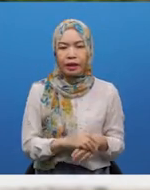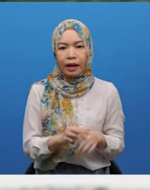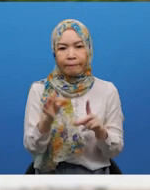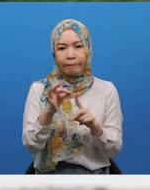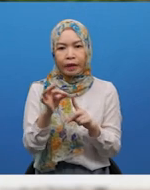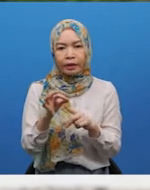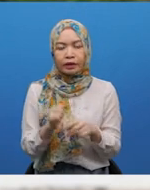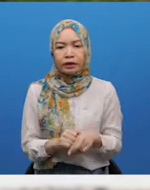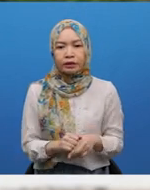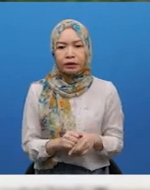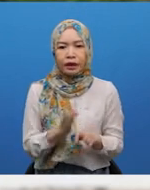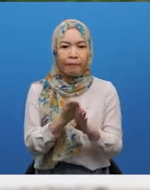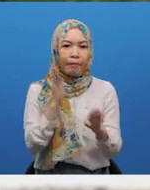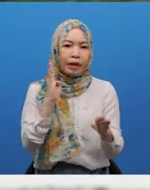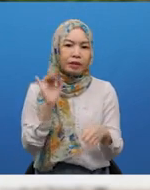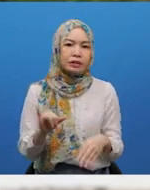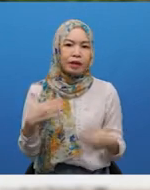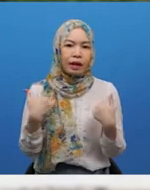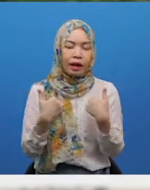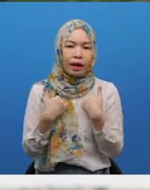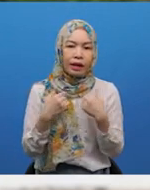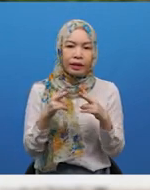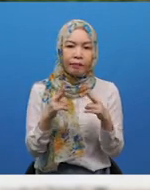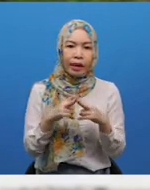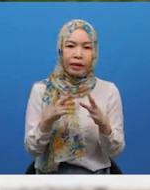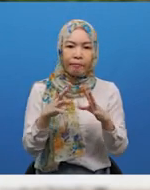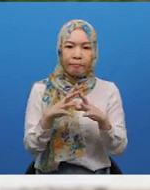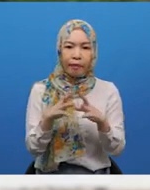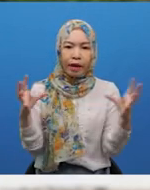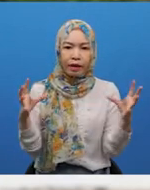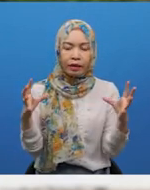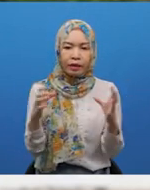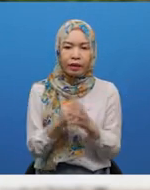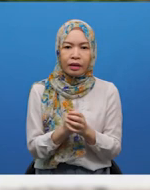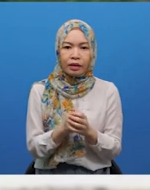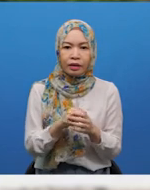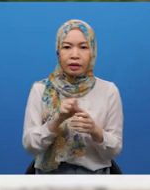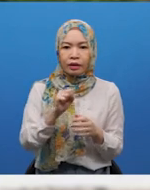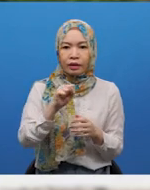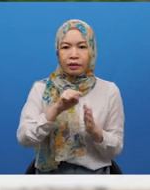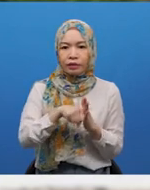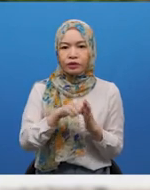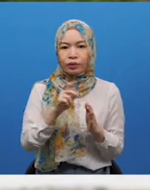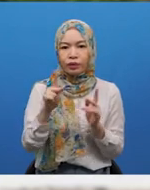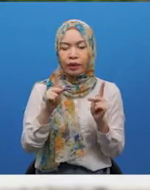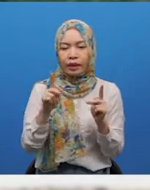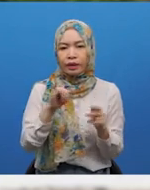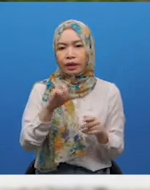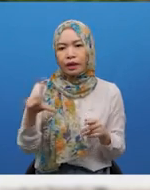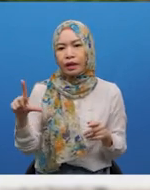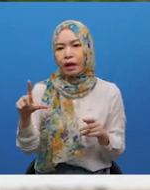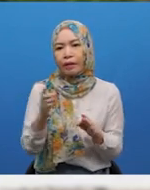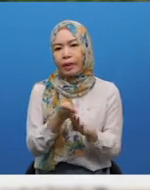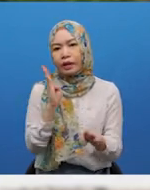Manakala, baris yang mengandungi paling banyak suku kata pula ialah baris 4 rangkap